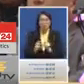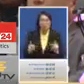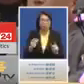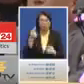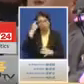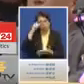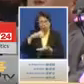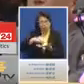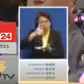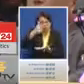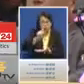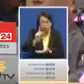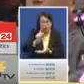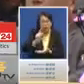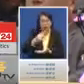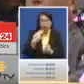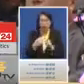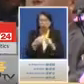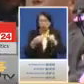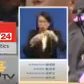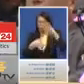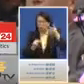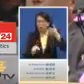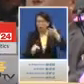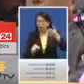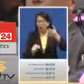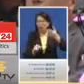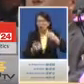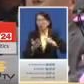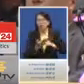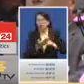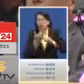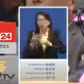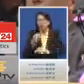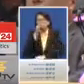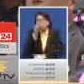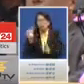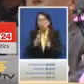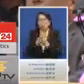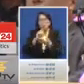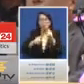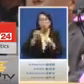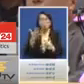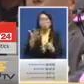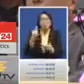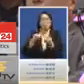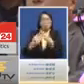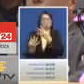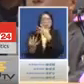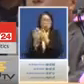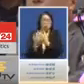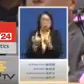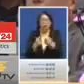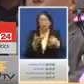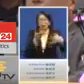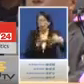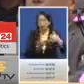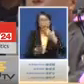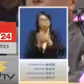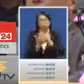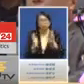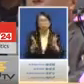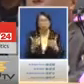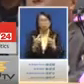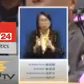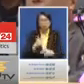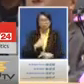ม่รู้ชื่อท่านไปหลุดในขั้นตอนหนึ่งไม่ได้ถูกส่งฟ้องกับเพื่อนจึงติดคุกท่านไม่ติดถ้าท่านจะบอกว่าท่านบ